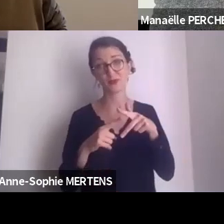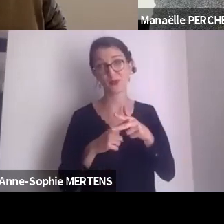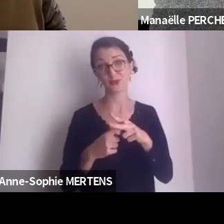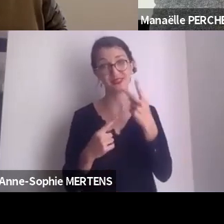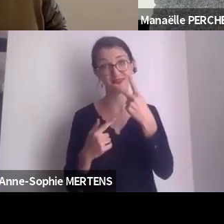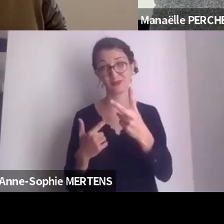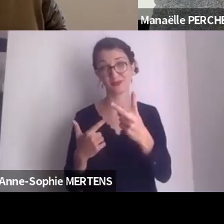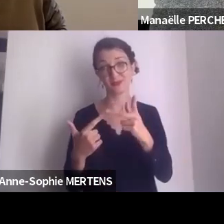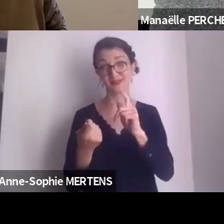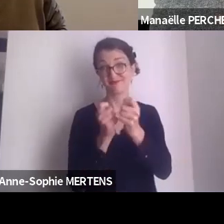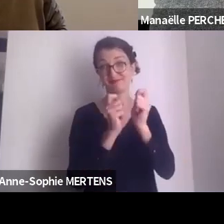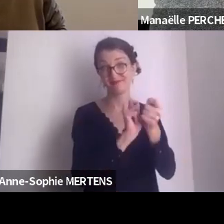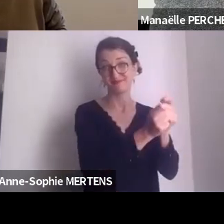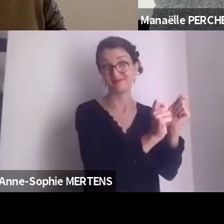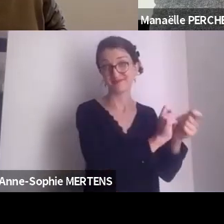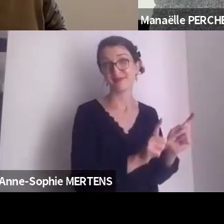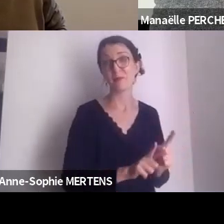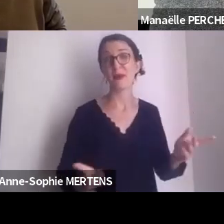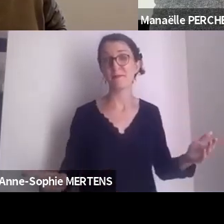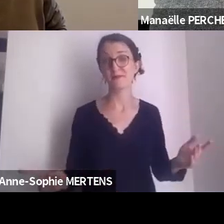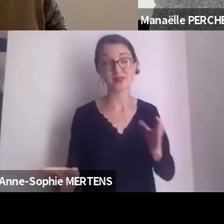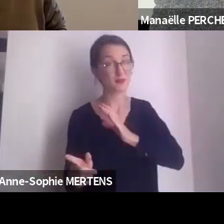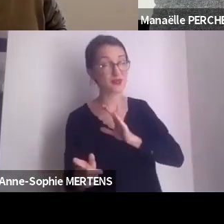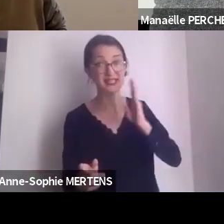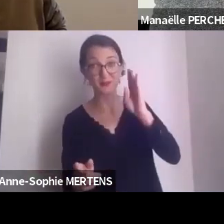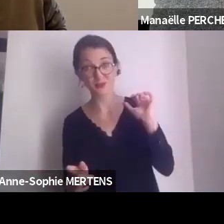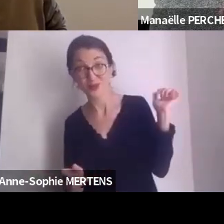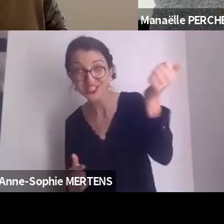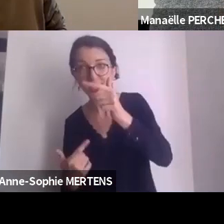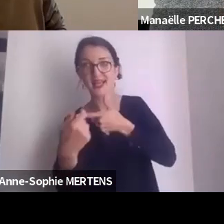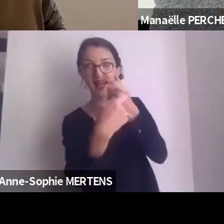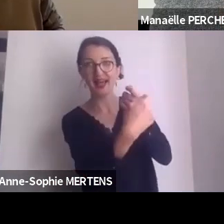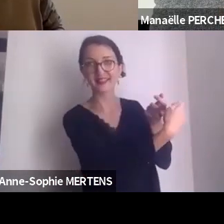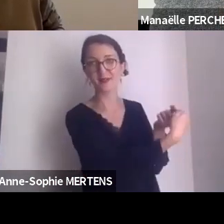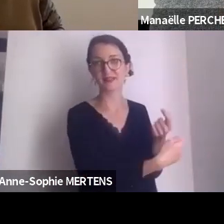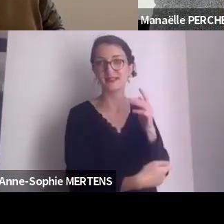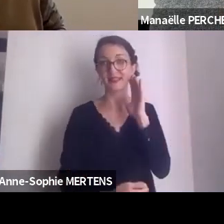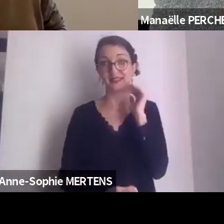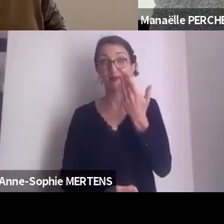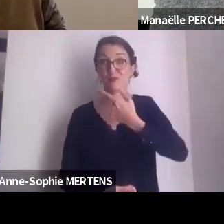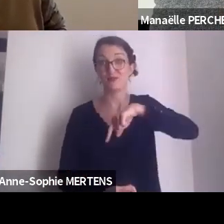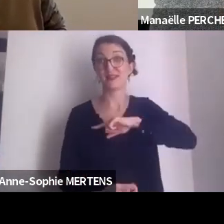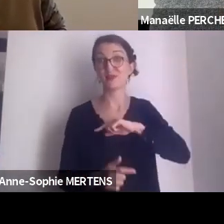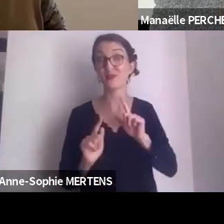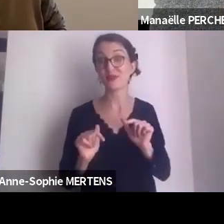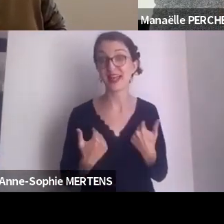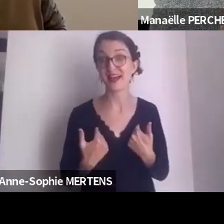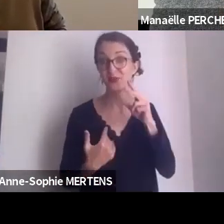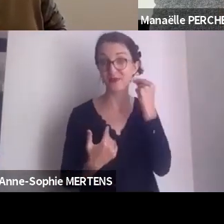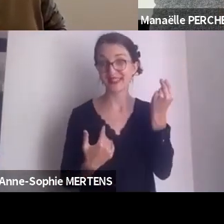c'est très compliqué. Hein. C'est la raison pour laquelle WeManity existe, c'est d'apporter cette expertise agnostique. Hein.